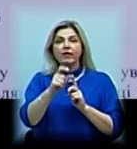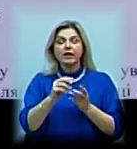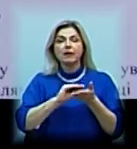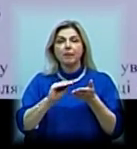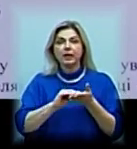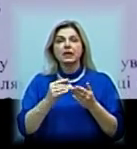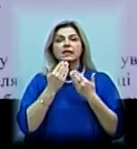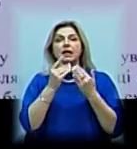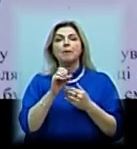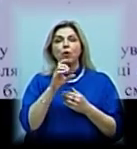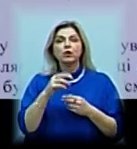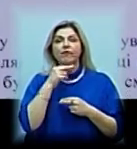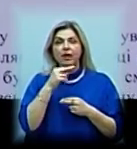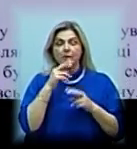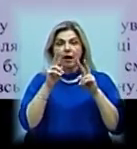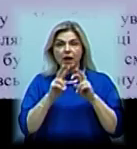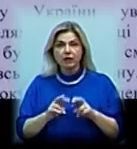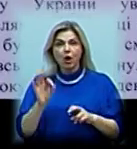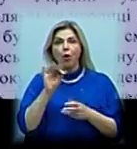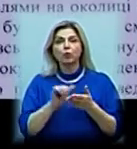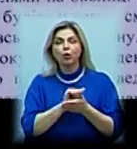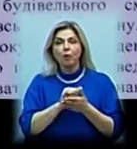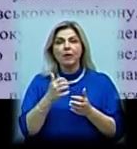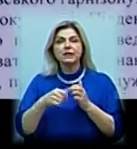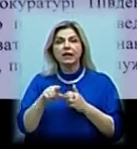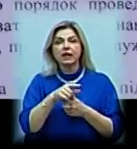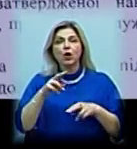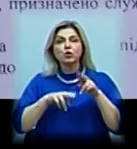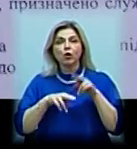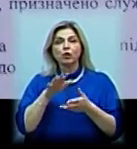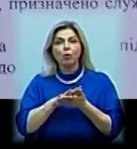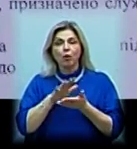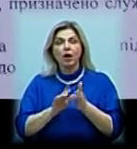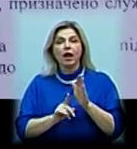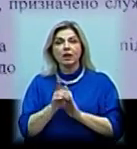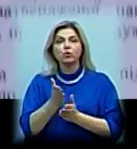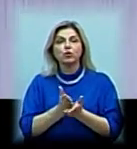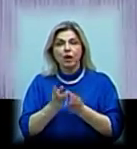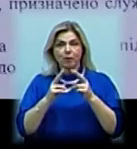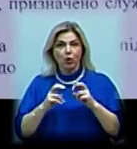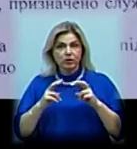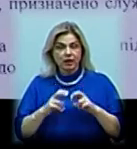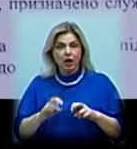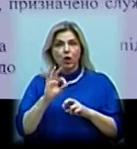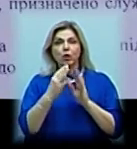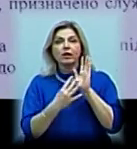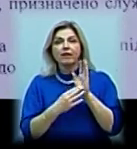запит уважно розглянутий, а щодо документації серед будівельного сміття розпочато службове розслідування.